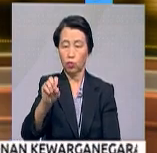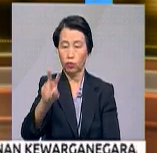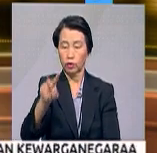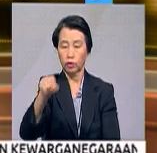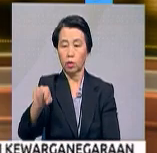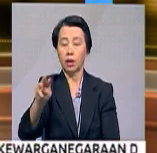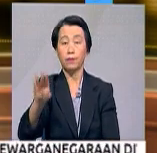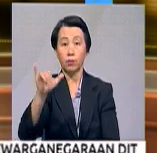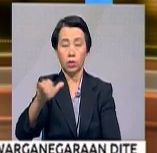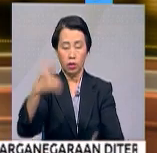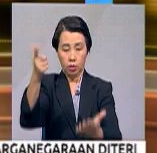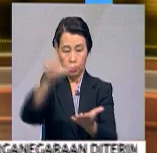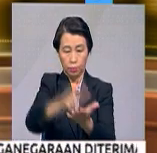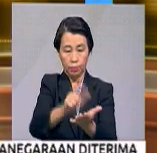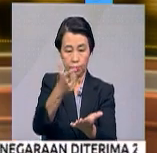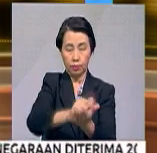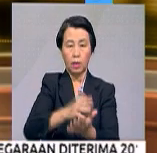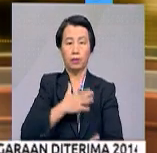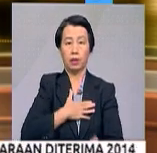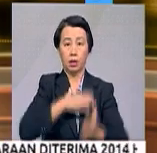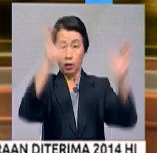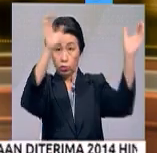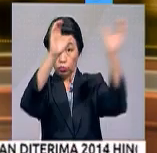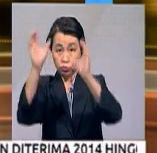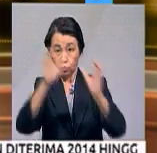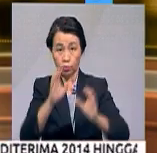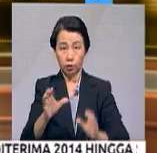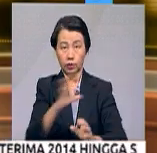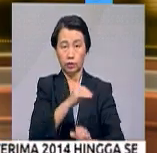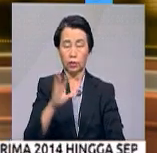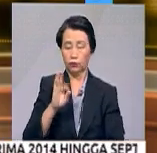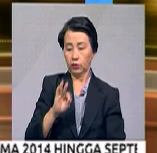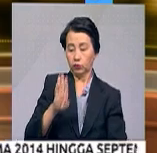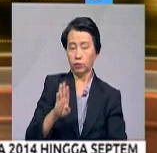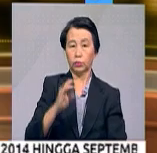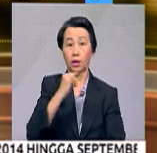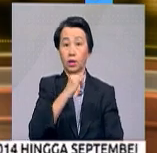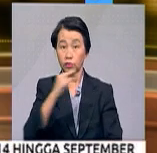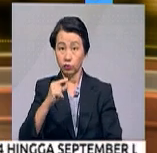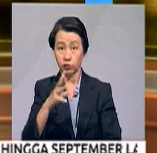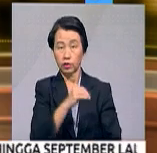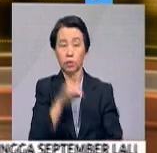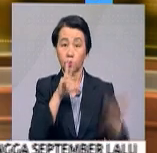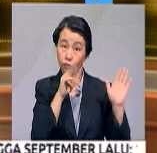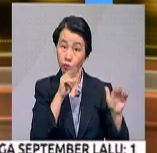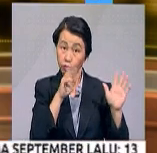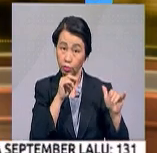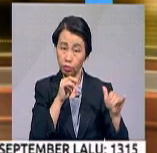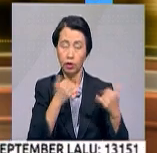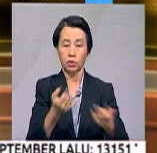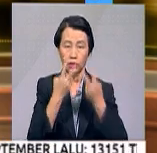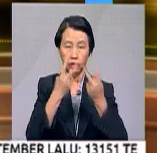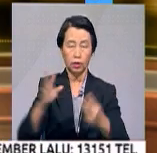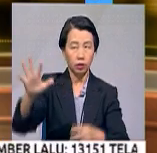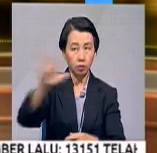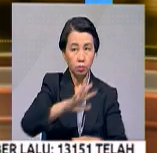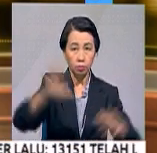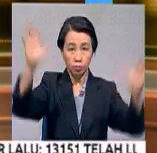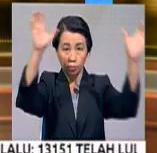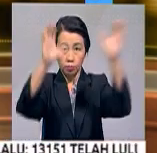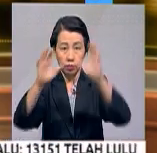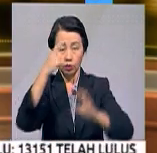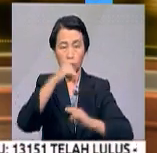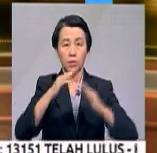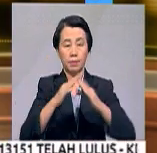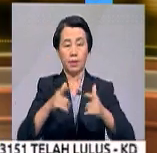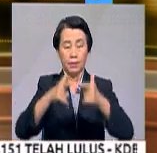www.met.gov.my dan muat turun aplikasi My Cuaca. Begitu juga Facebook, Instagram dan juga Twitter. Baiklah, sebelum berpisah, kita lihat ramalan cuaca bagi